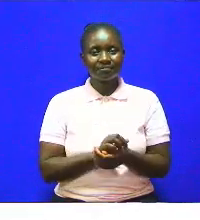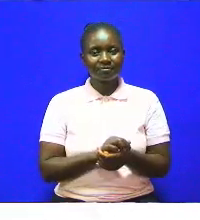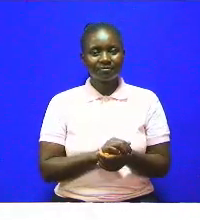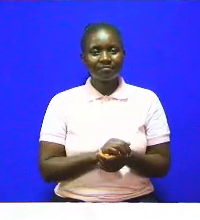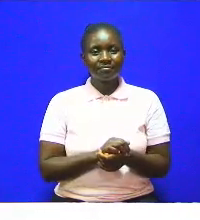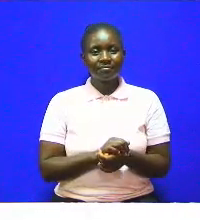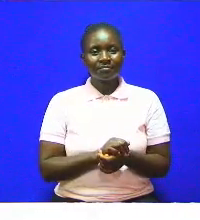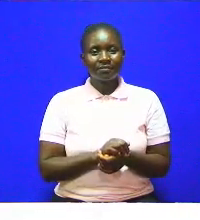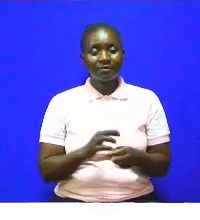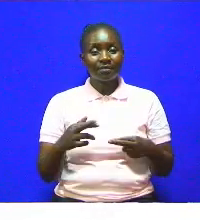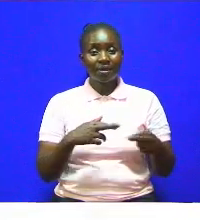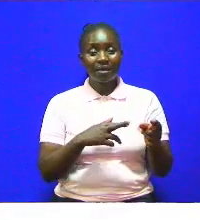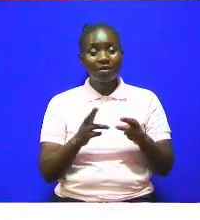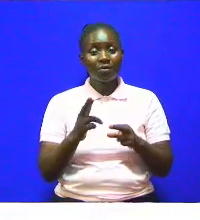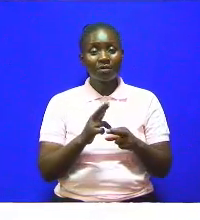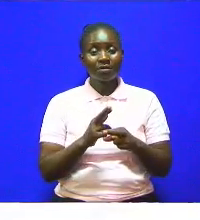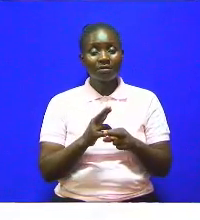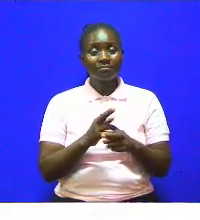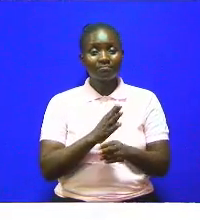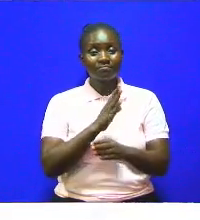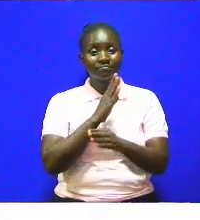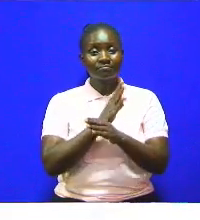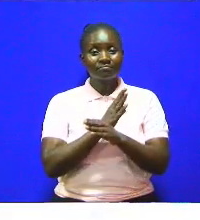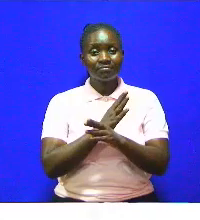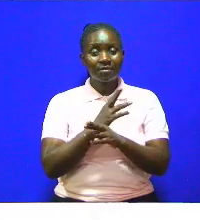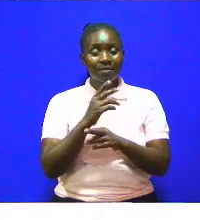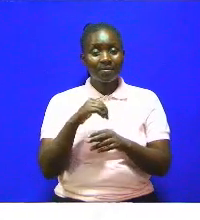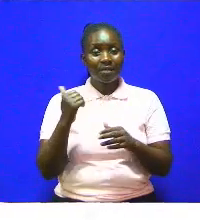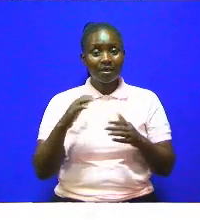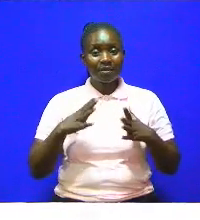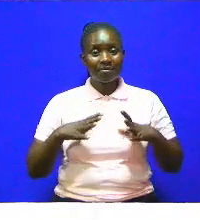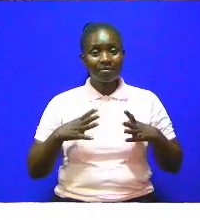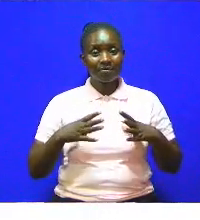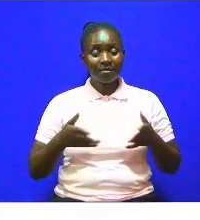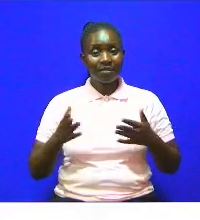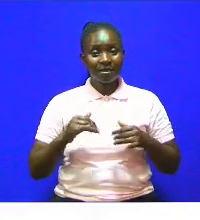na pare empari ko eta nando ona zwon zwa pari ko eta maket mans home che ni nande